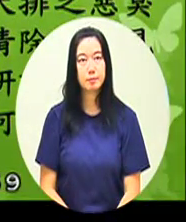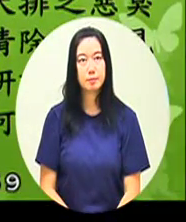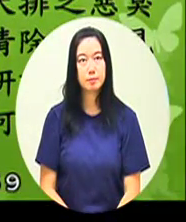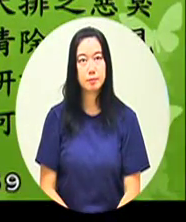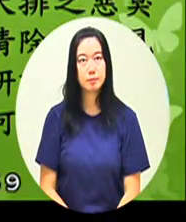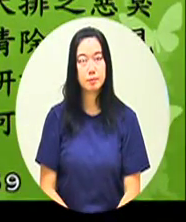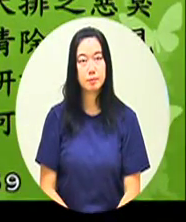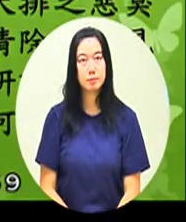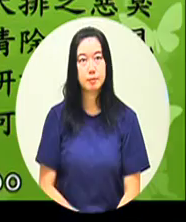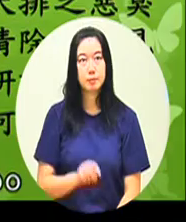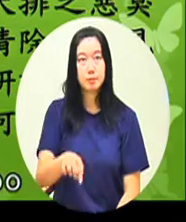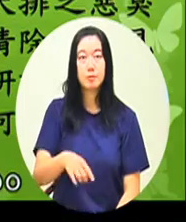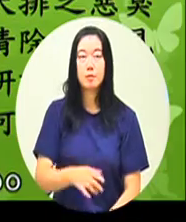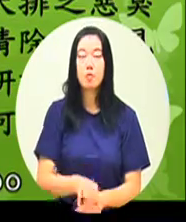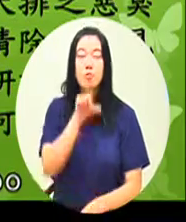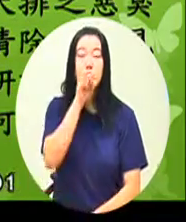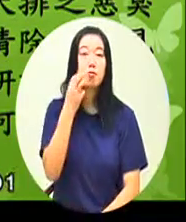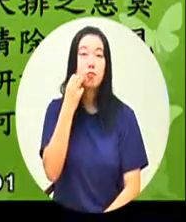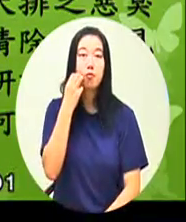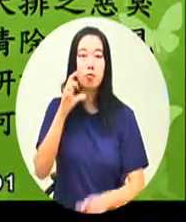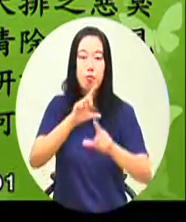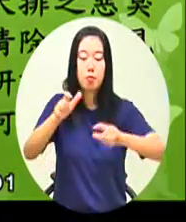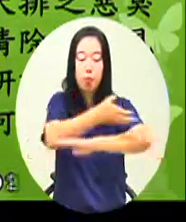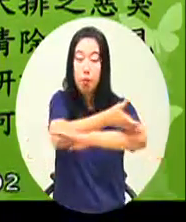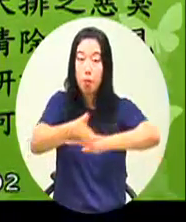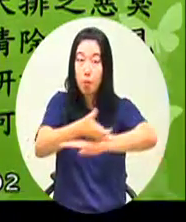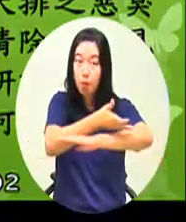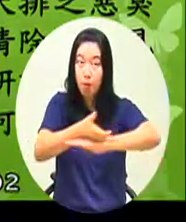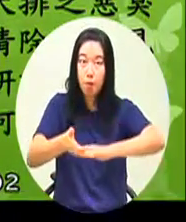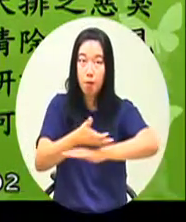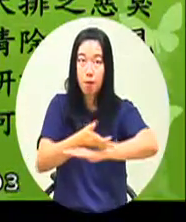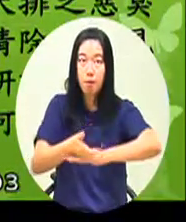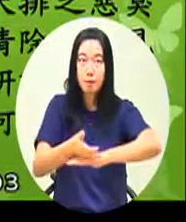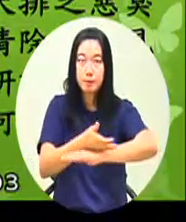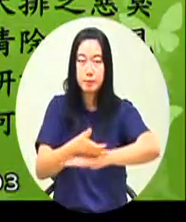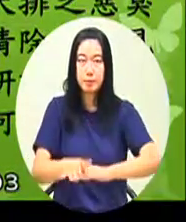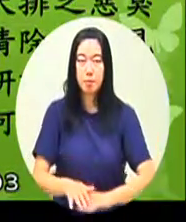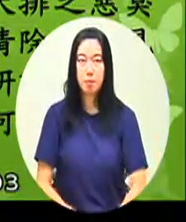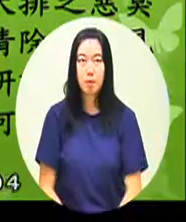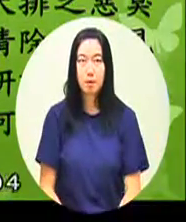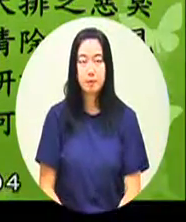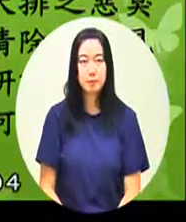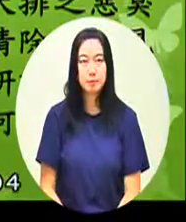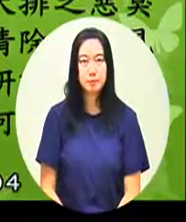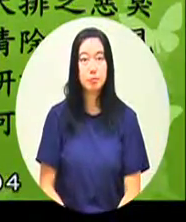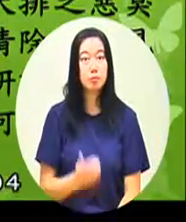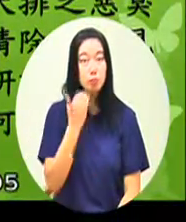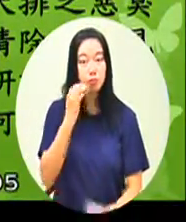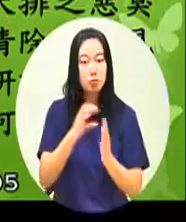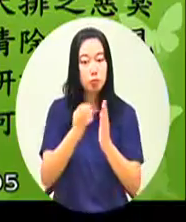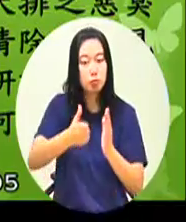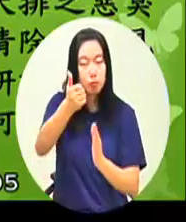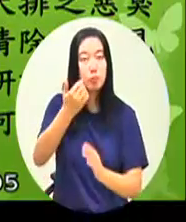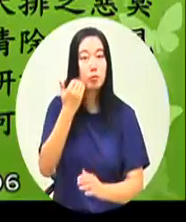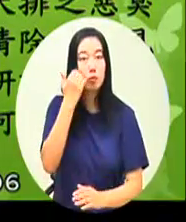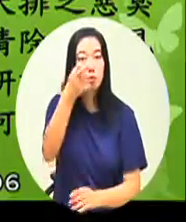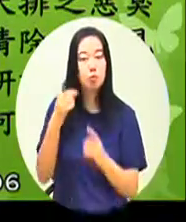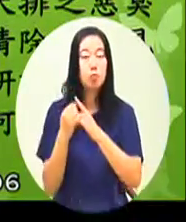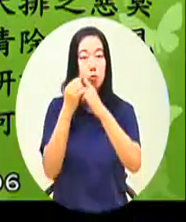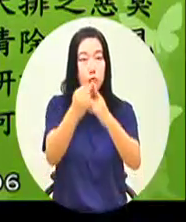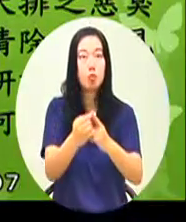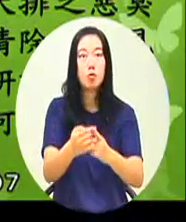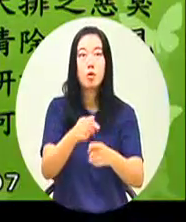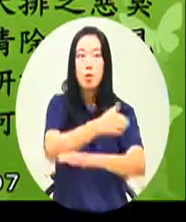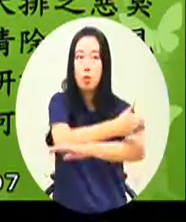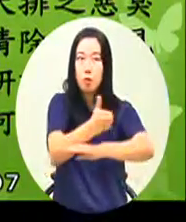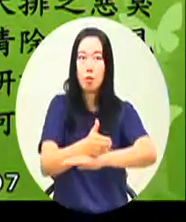部大排吼，南部大排，即马咱可能决定你若为咱镇北里，咱